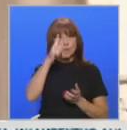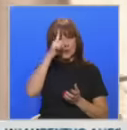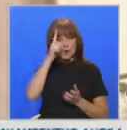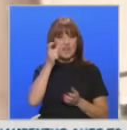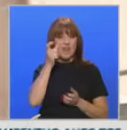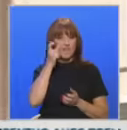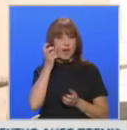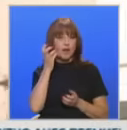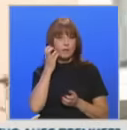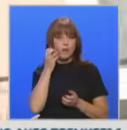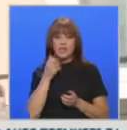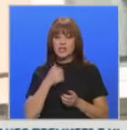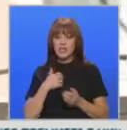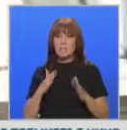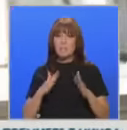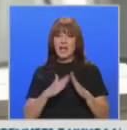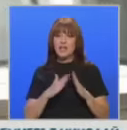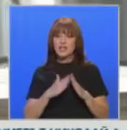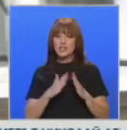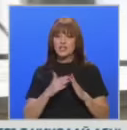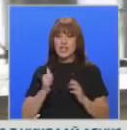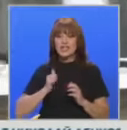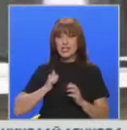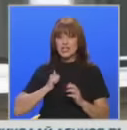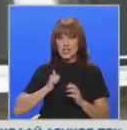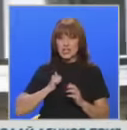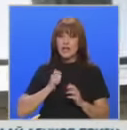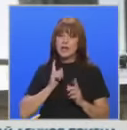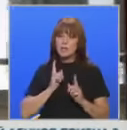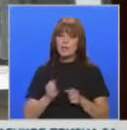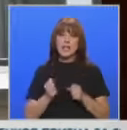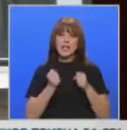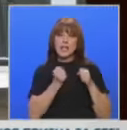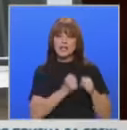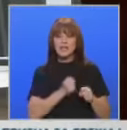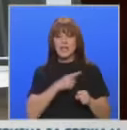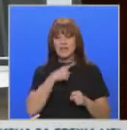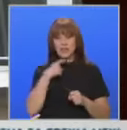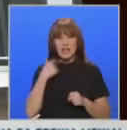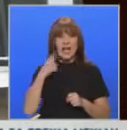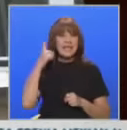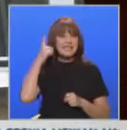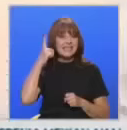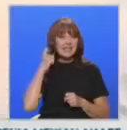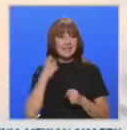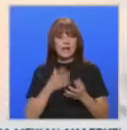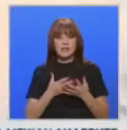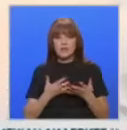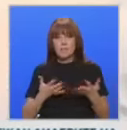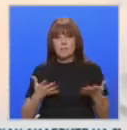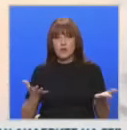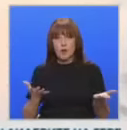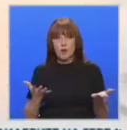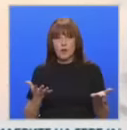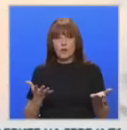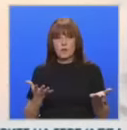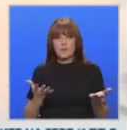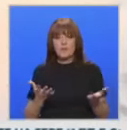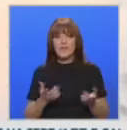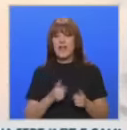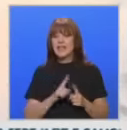и Бургас има защитени жилища, където могат да бъдат настанявани жертви на трафик, а сигналите за такива зачестяват. Разбира се, че са